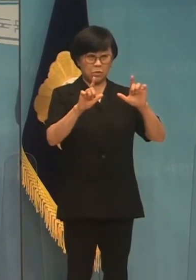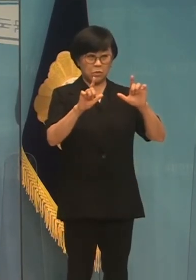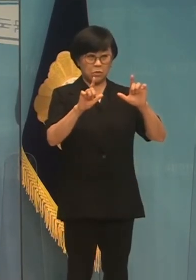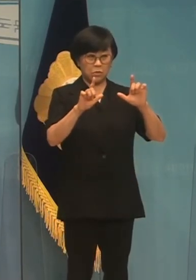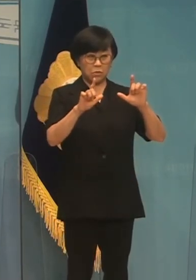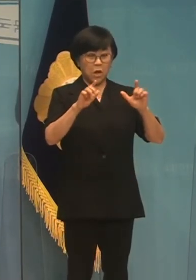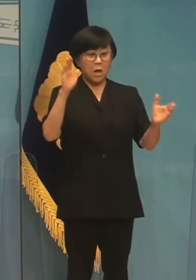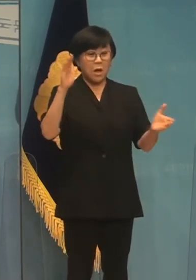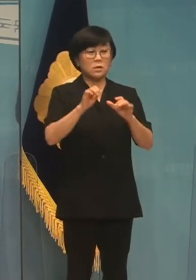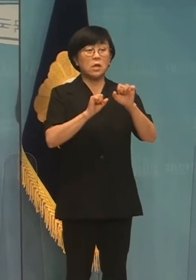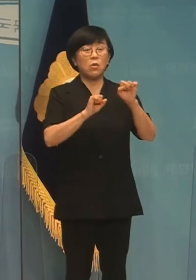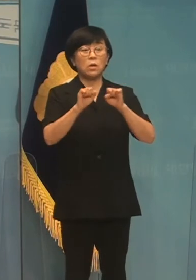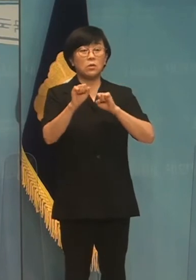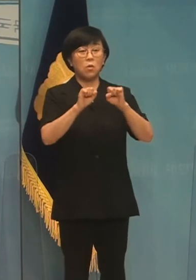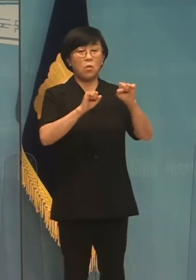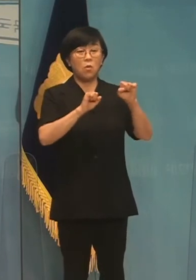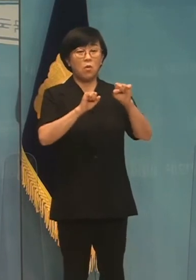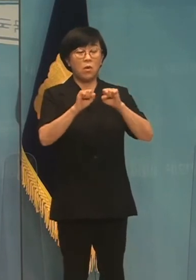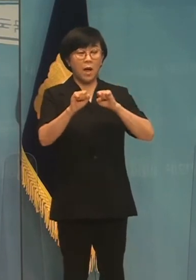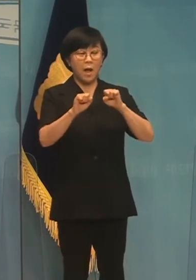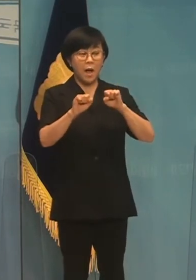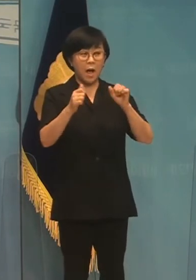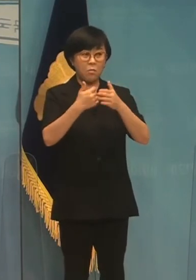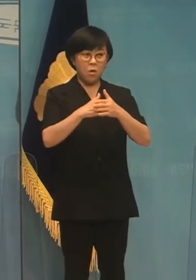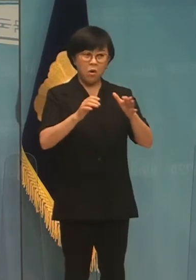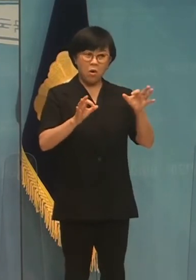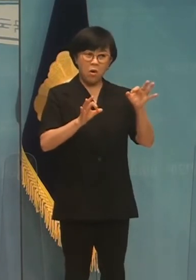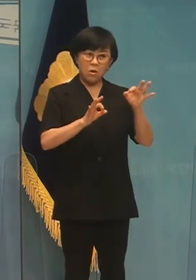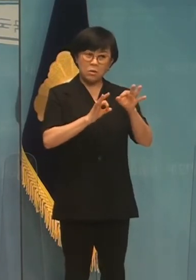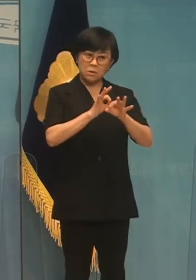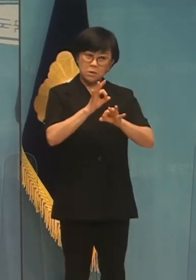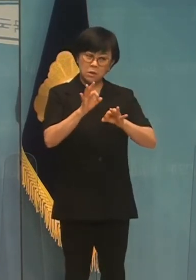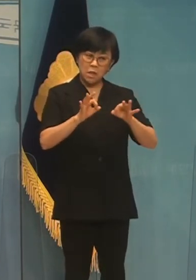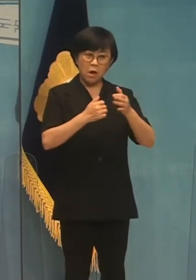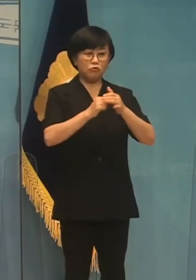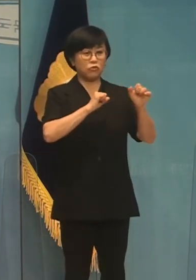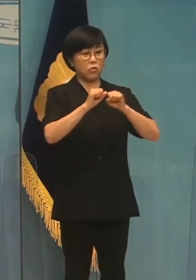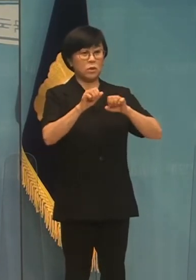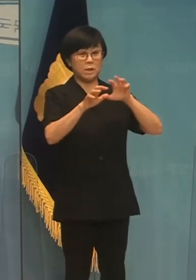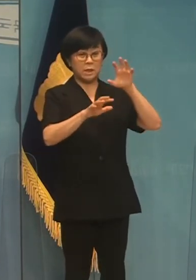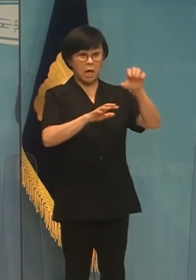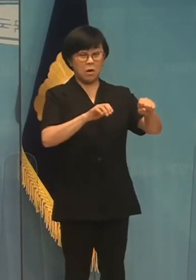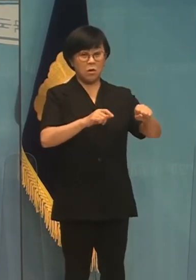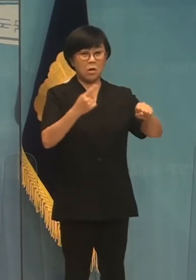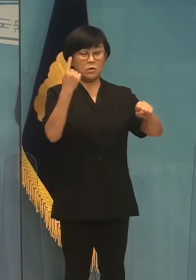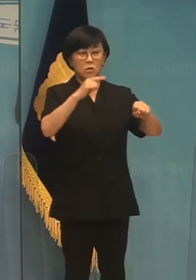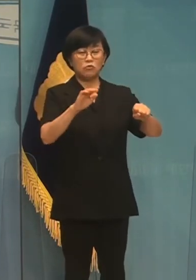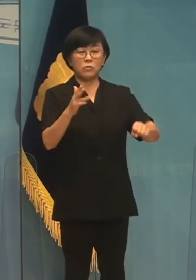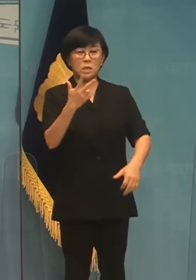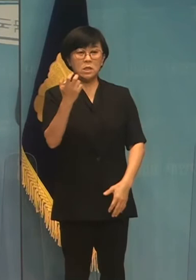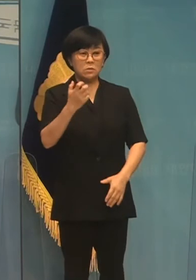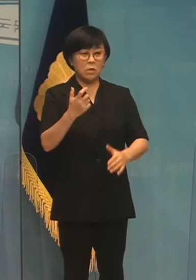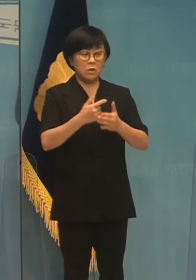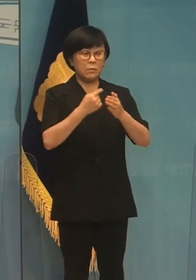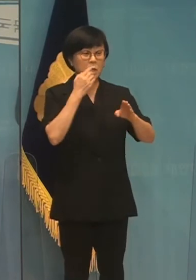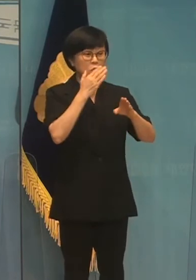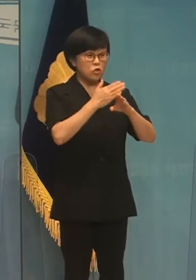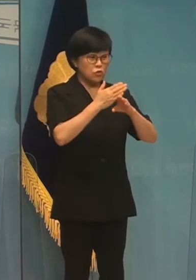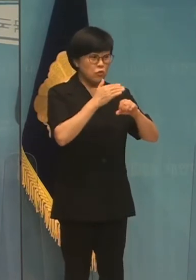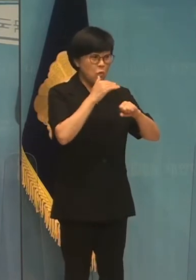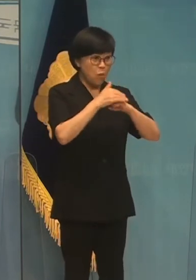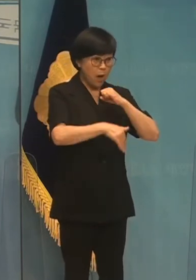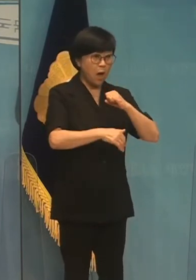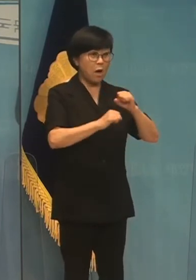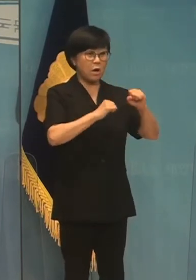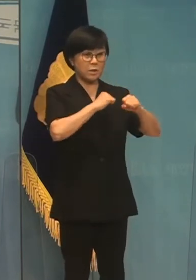1990년대 학생운동과 제야운동을 장악하게 됩니다. 70년대 민주화운동은 순수한